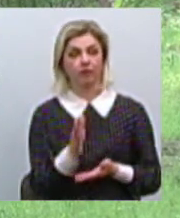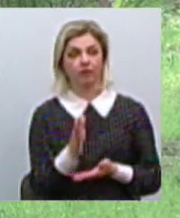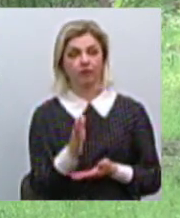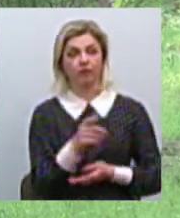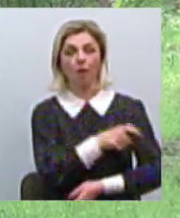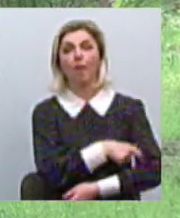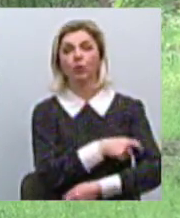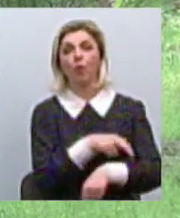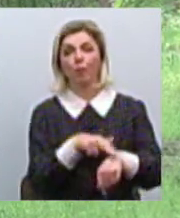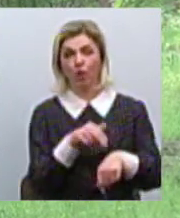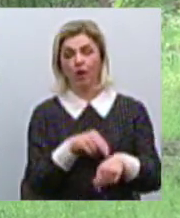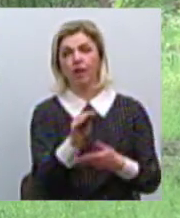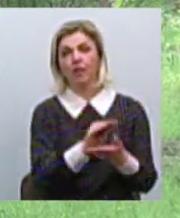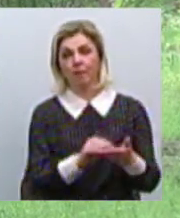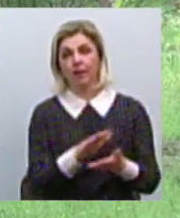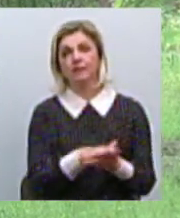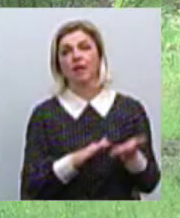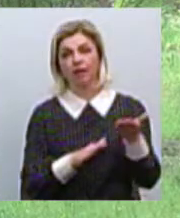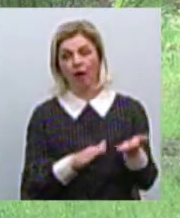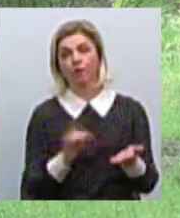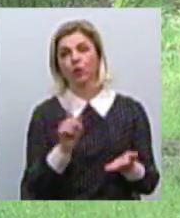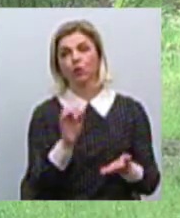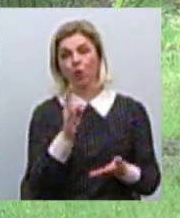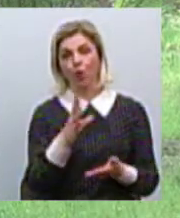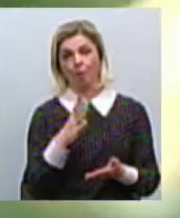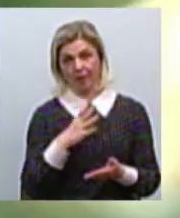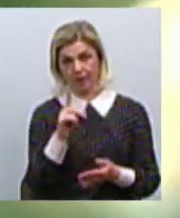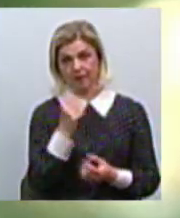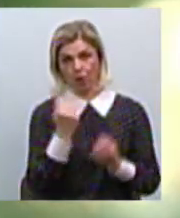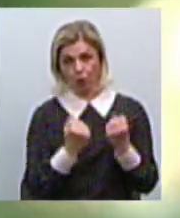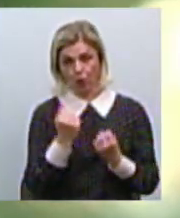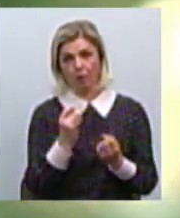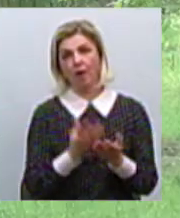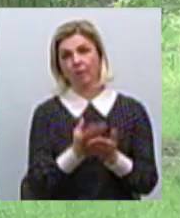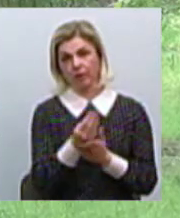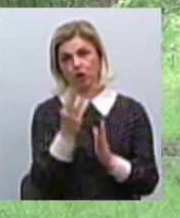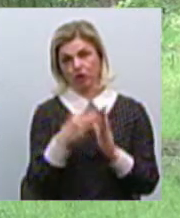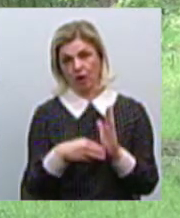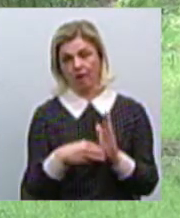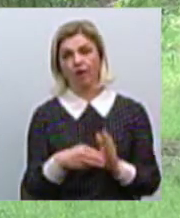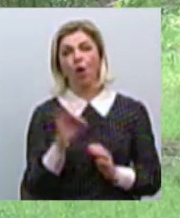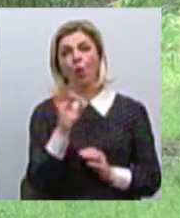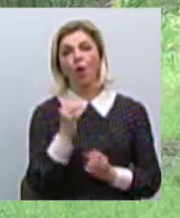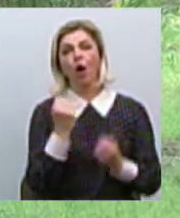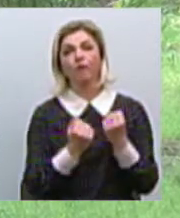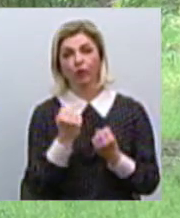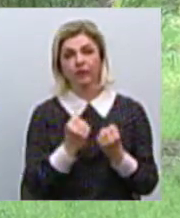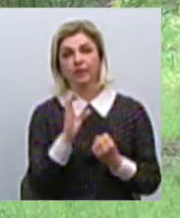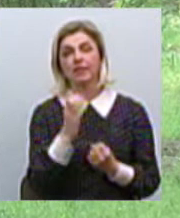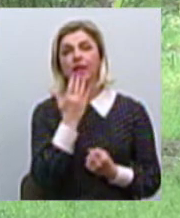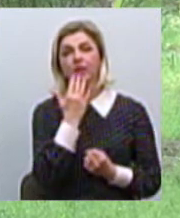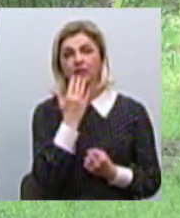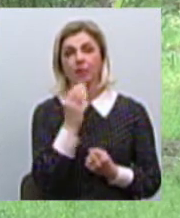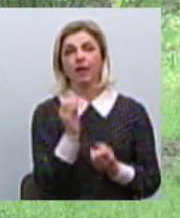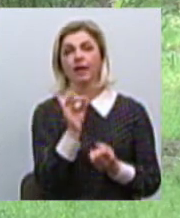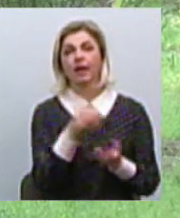патрульну поліцію, пише відповідну заяву про те, що він перебував за кермом, і сплачує штраф. Щодо автомобілів з іноземною